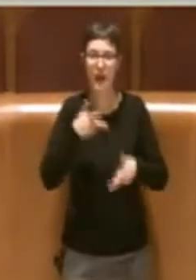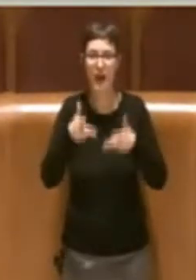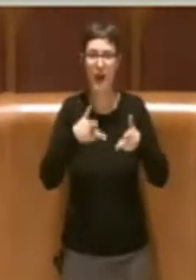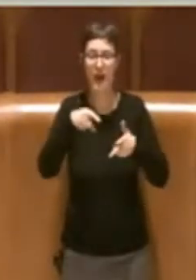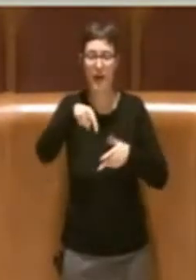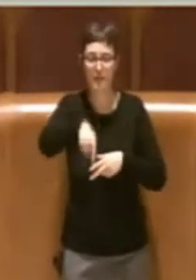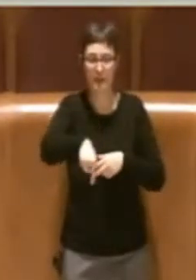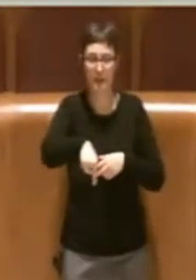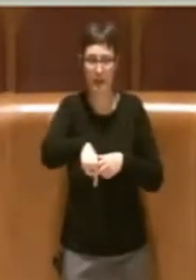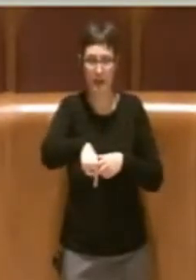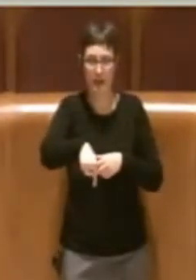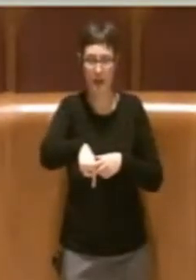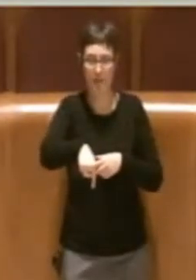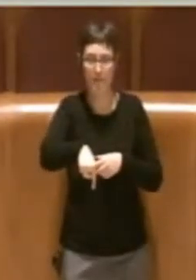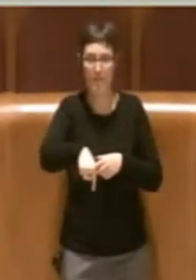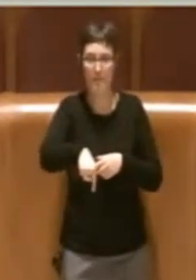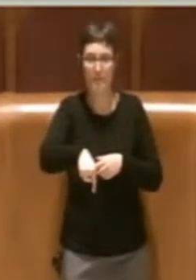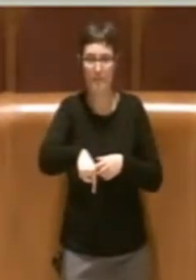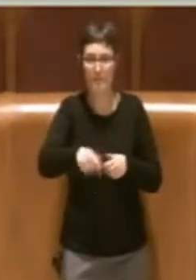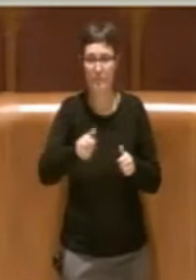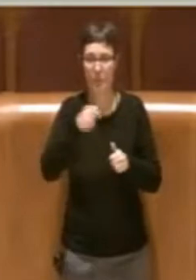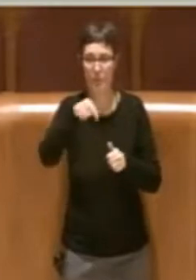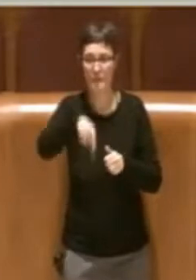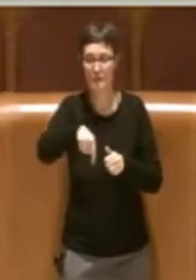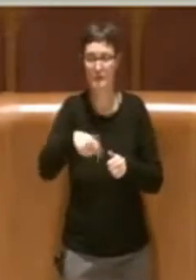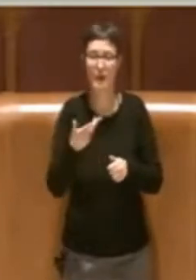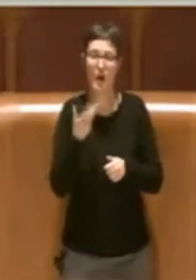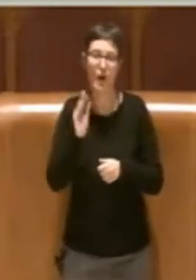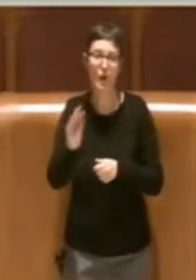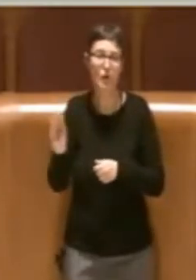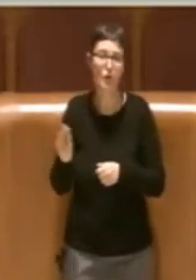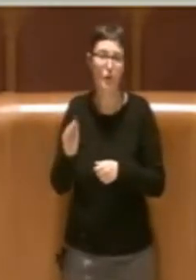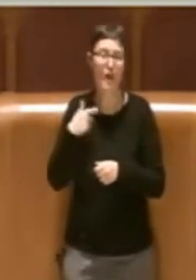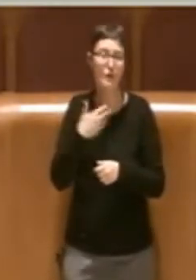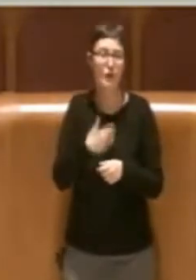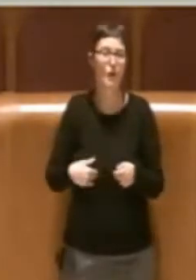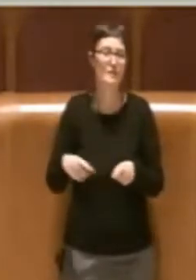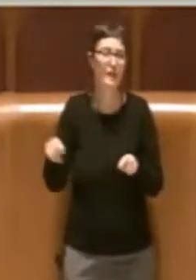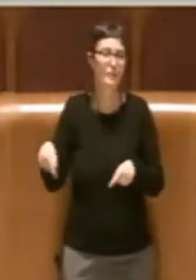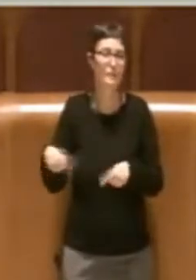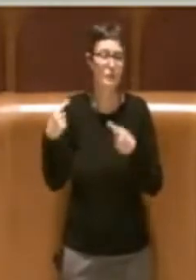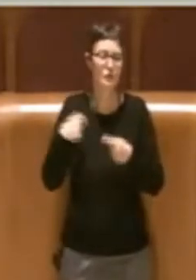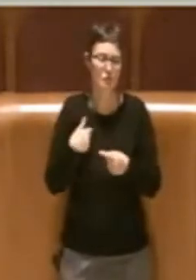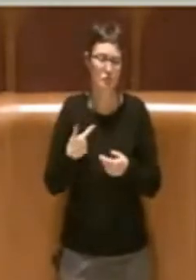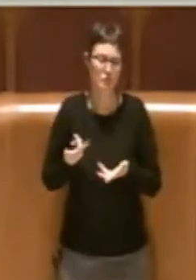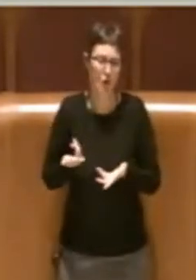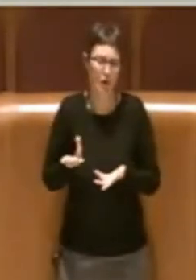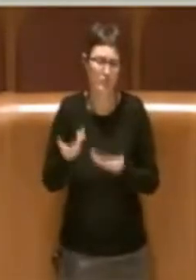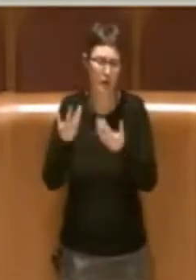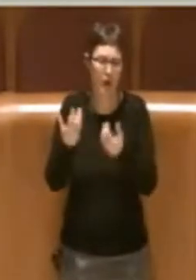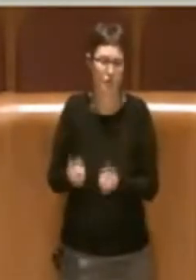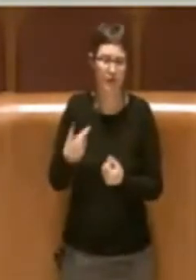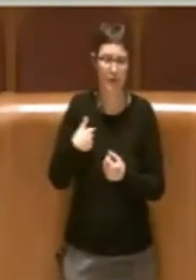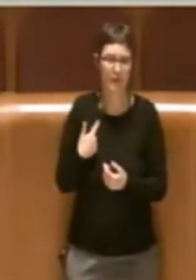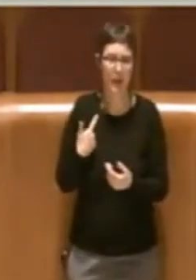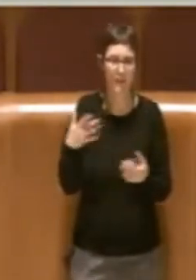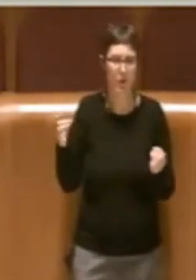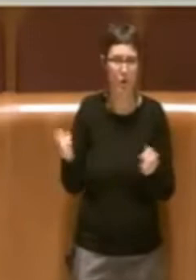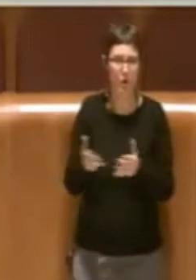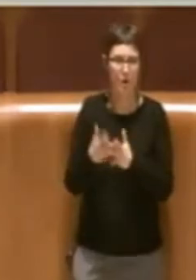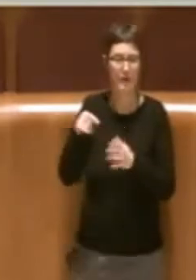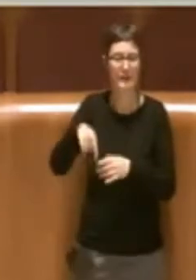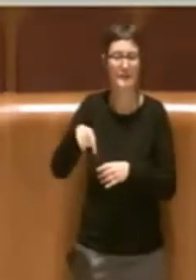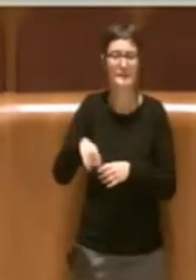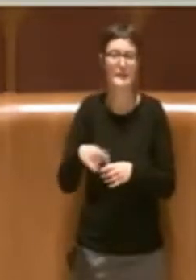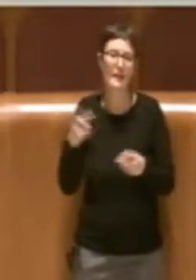consiglieri d'opposizione, per quanto noi comunque raccogliamo positivamente questa iniziativa che va nell'indirizzo, un po' in ritardo però,